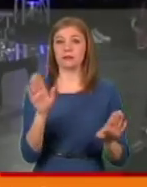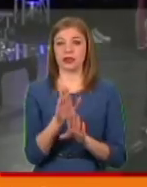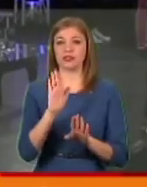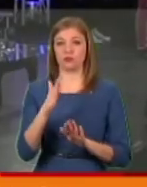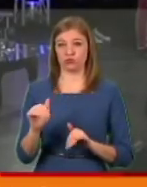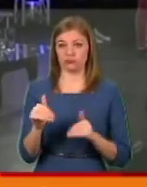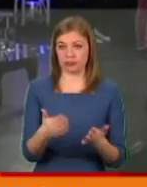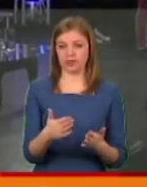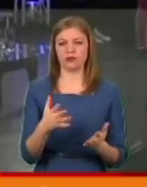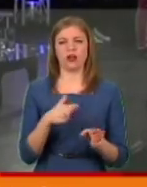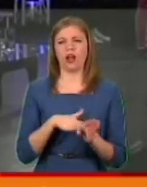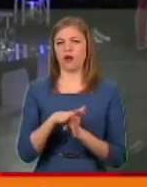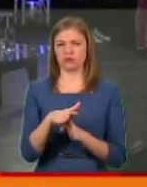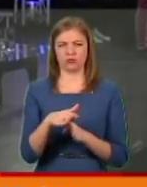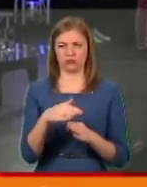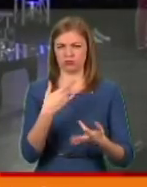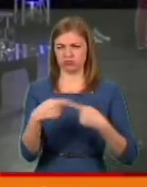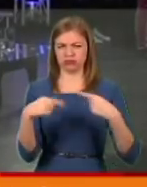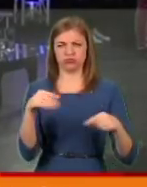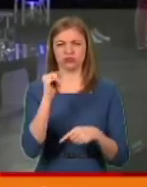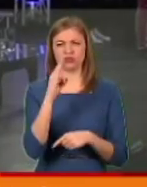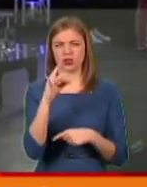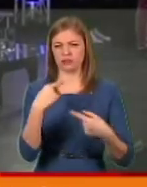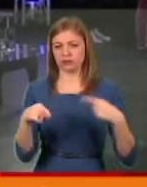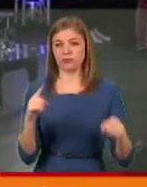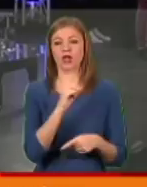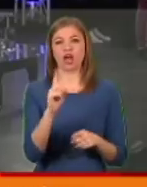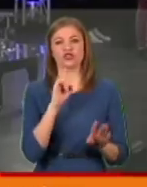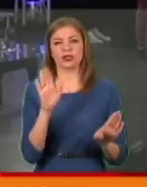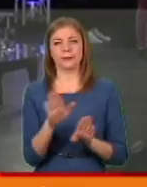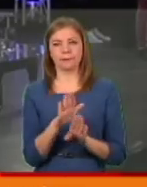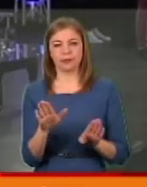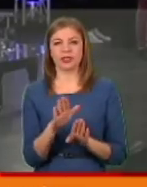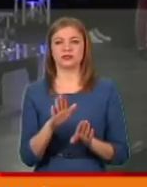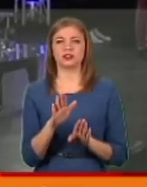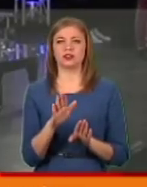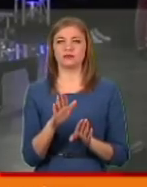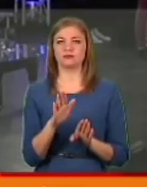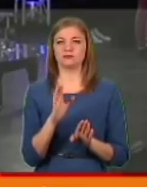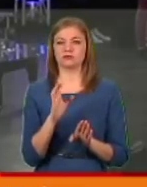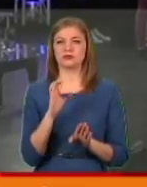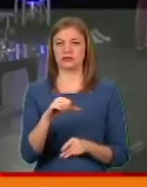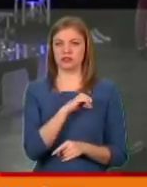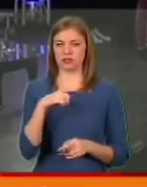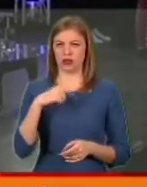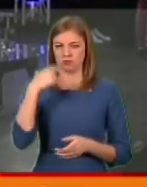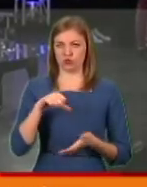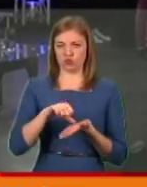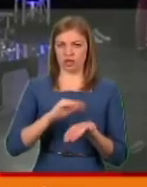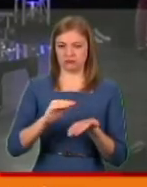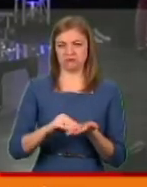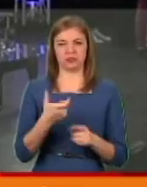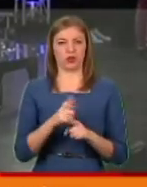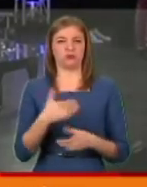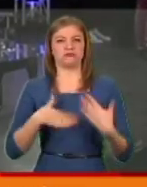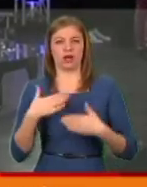представлені учасниками, абсолютно різножанрові. Вот, каждая песня написана, собственно, самим учасникам, что радует.